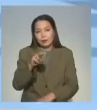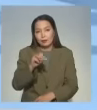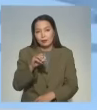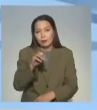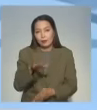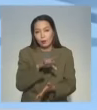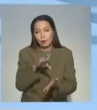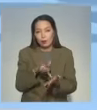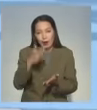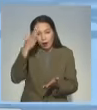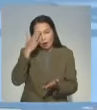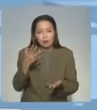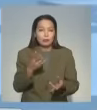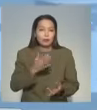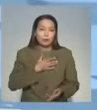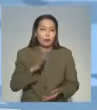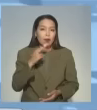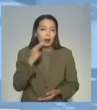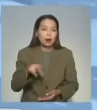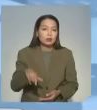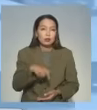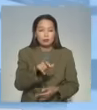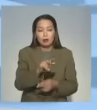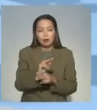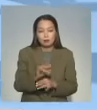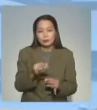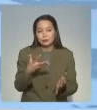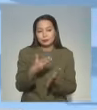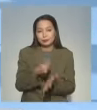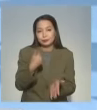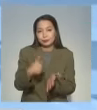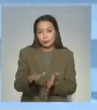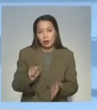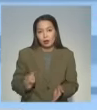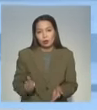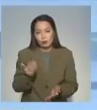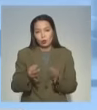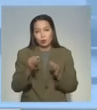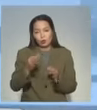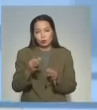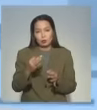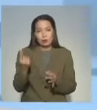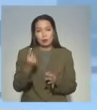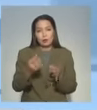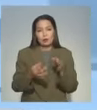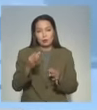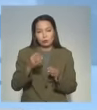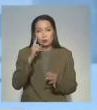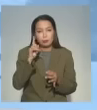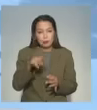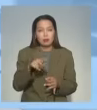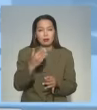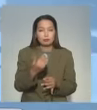недовольны качеством работы и отказались платить строителям. В первой инстанции суд признал подрядчика недобросовестным участником госзакупок. Строители